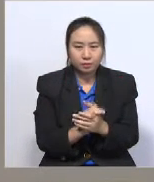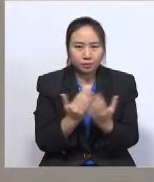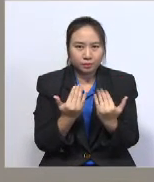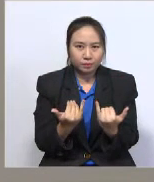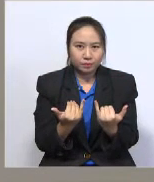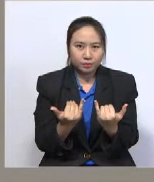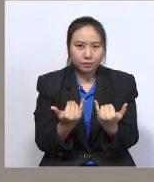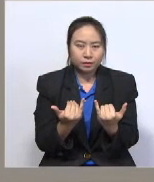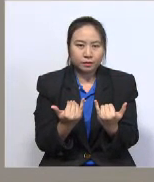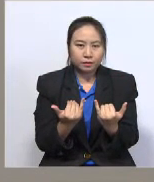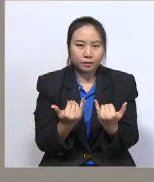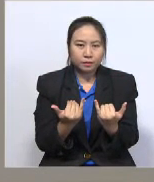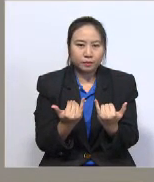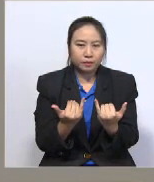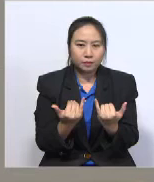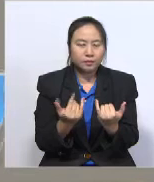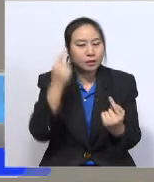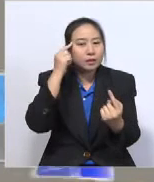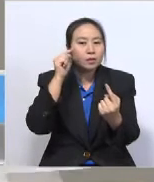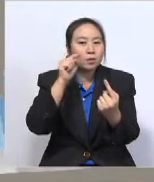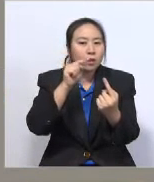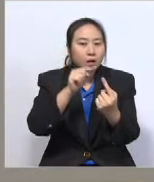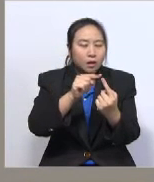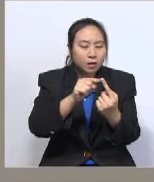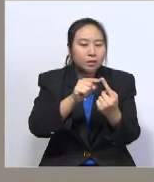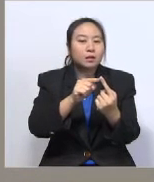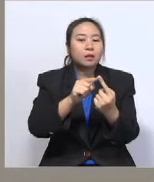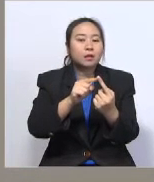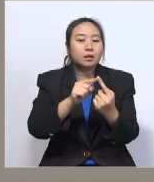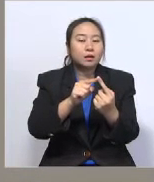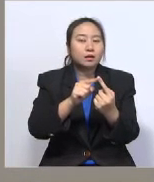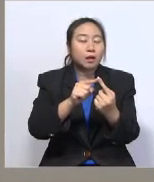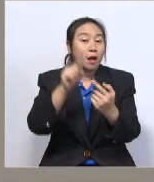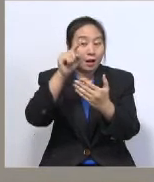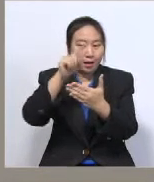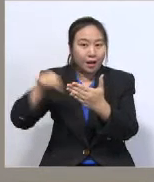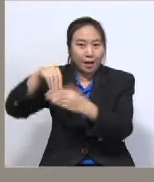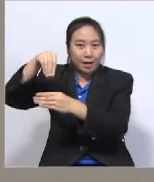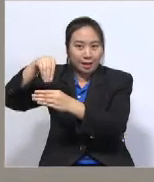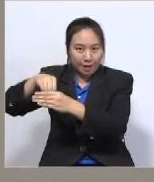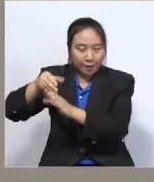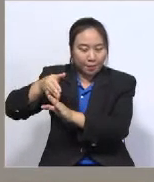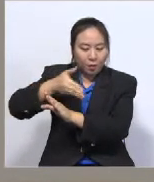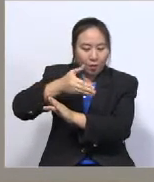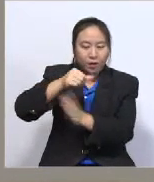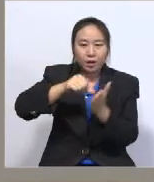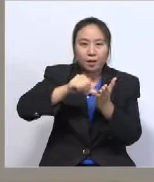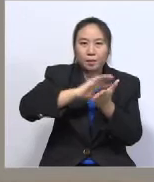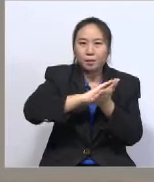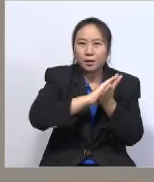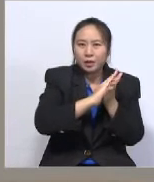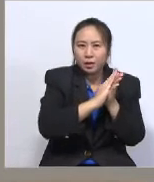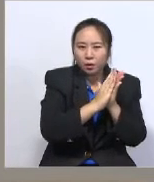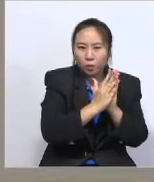าชนที่หวังนั่งขอพนาว่าปฏิรูปก่อนเลือกตั้งเนี่ยได้รับผลที่เขา